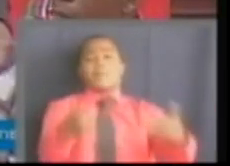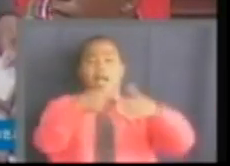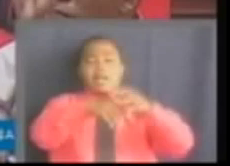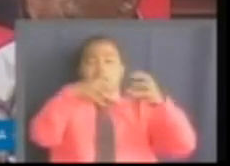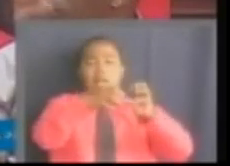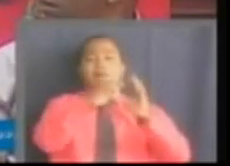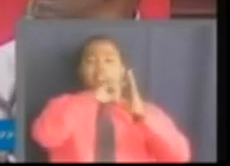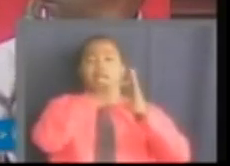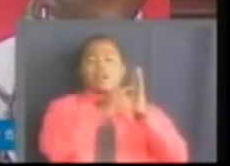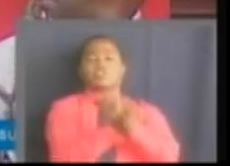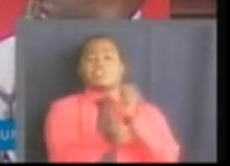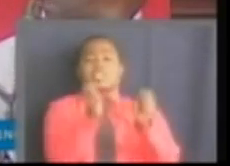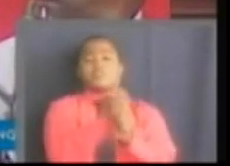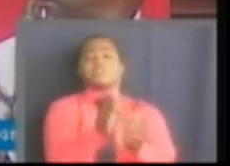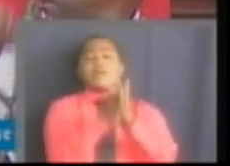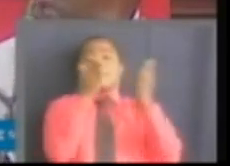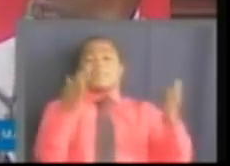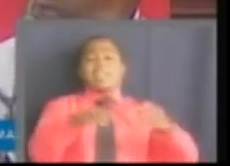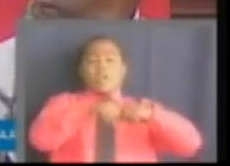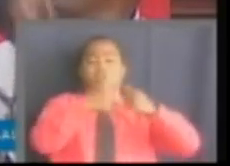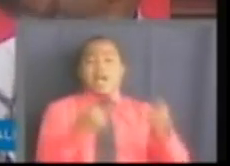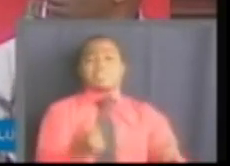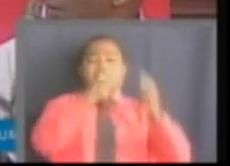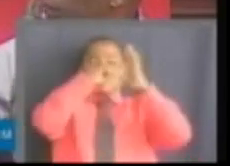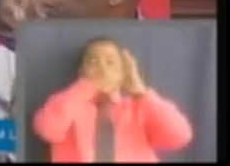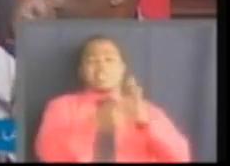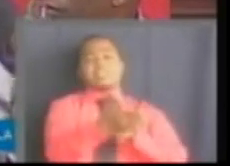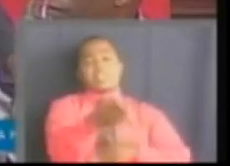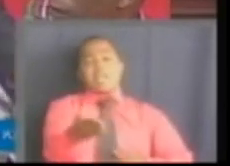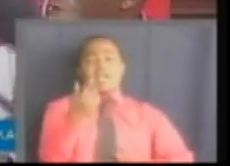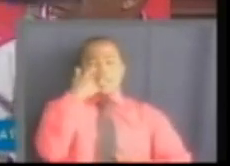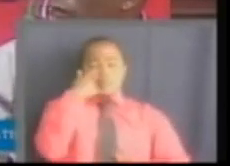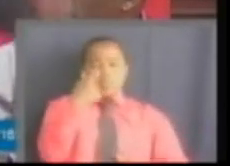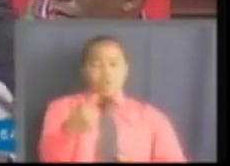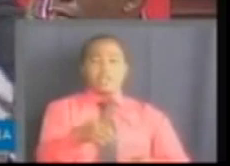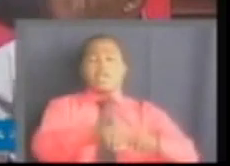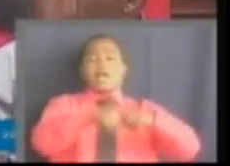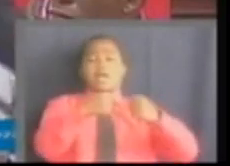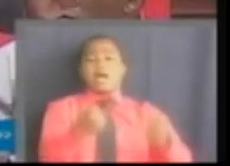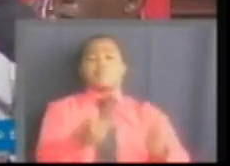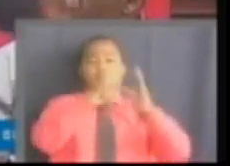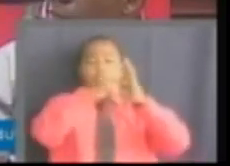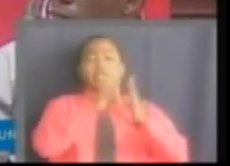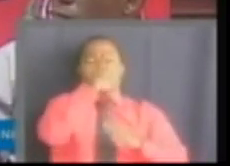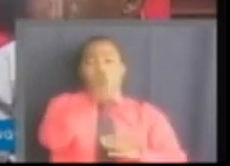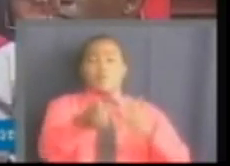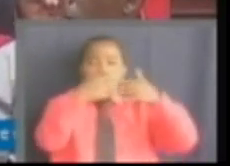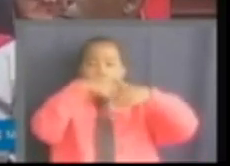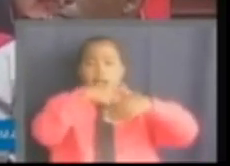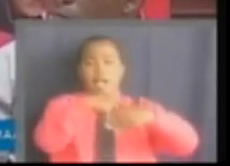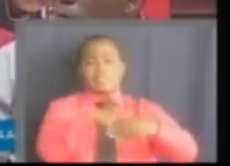kwamba tutekebishe bila kuathiri masharti haya, nimesema kwamba yanaathiri masharti yaliyopo katika kifungu